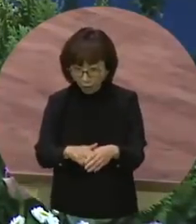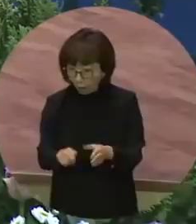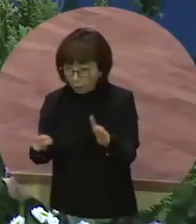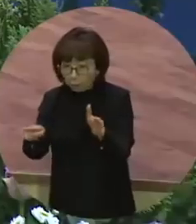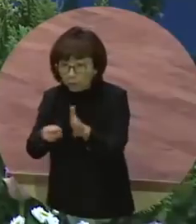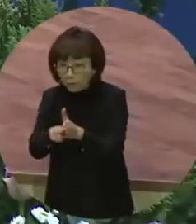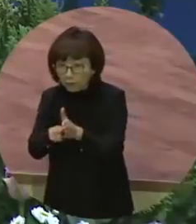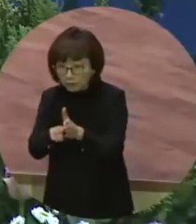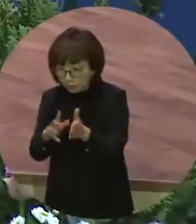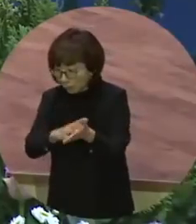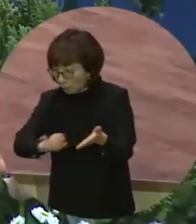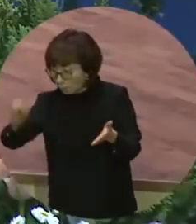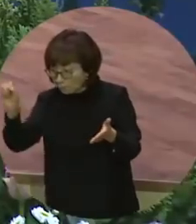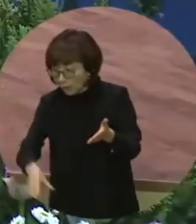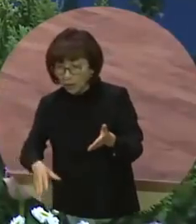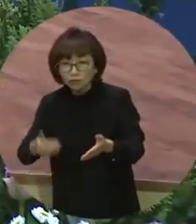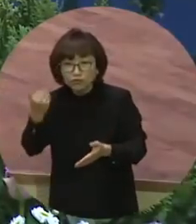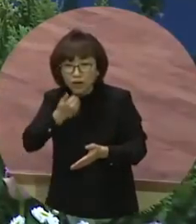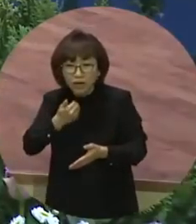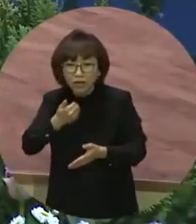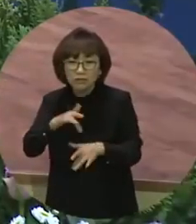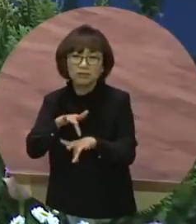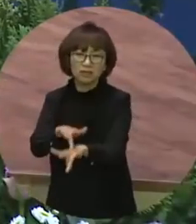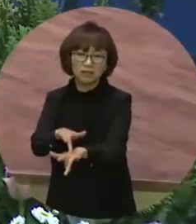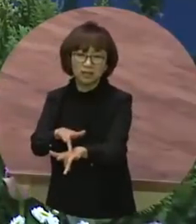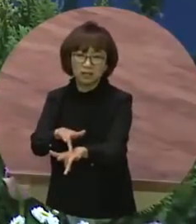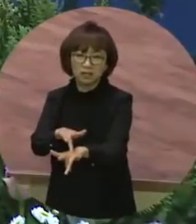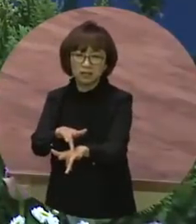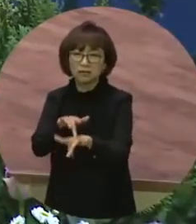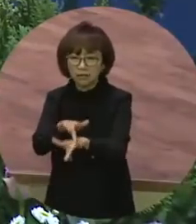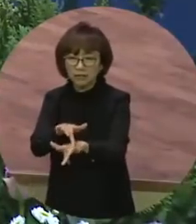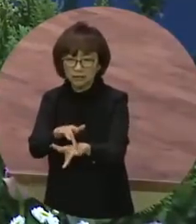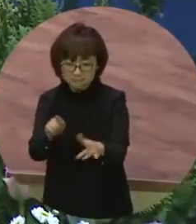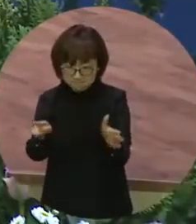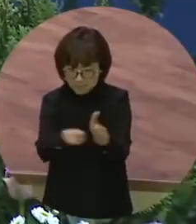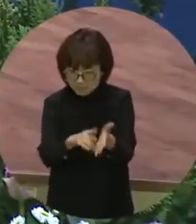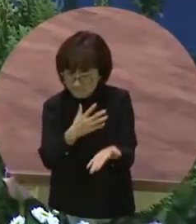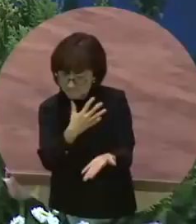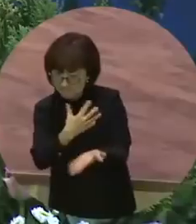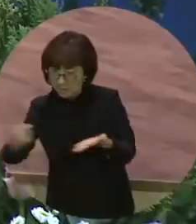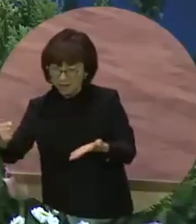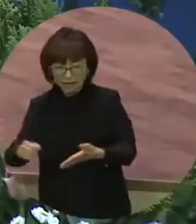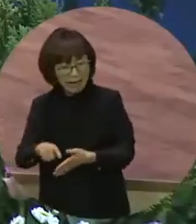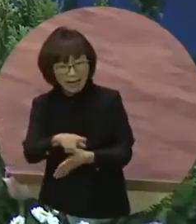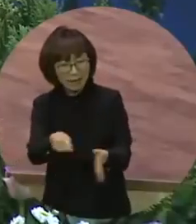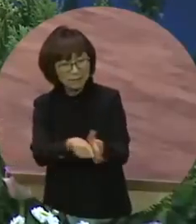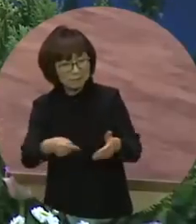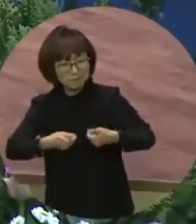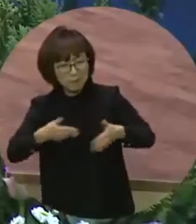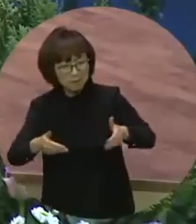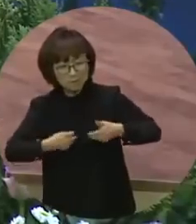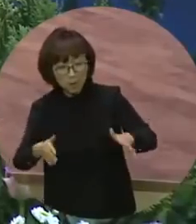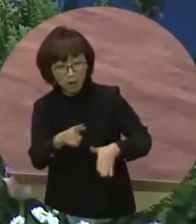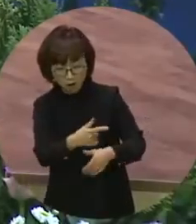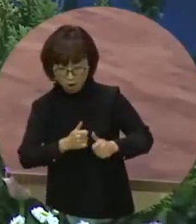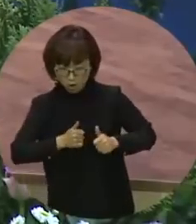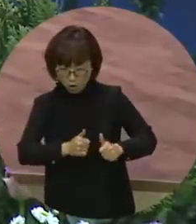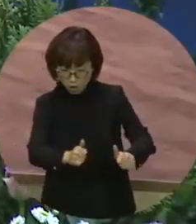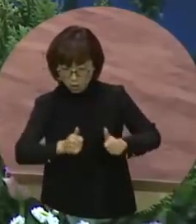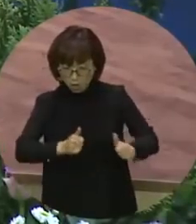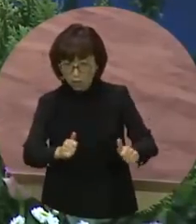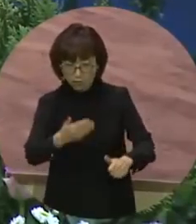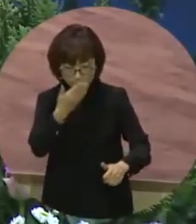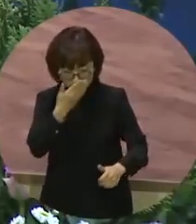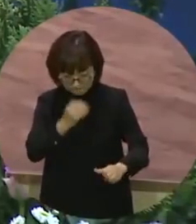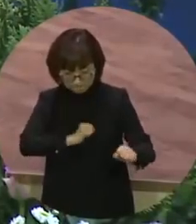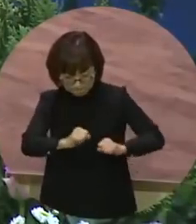율법과 종교생활이 이게 아브라함에게 한 말이 수천 년 됐는데 다 아니야 노력해야 돼 열심히 해야 돼 착하게 해야